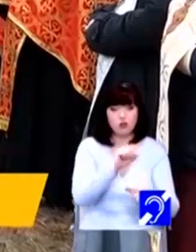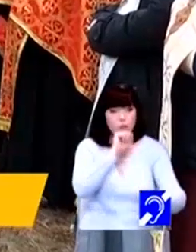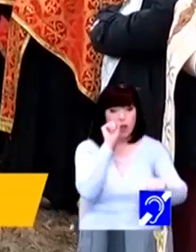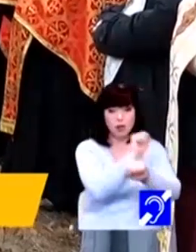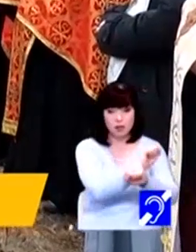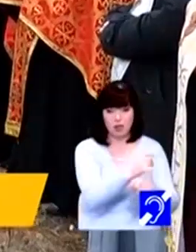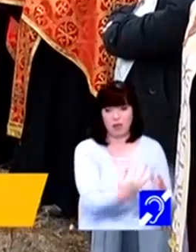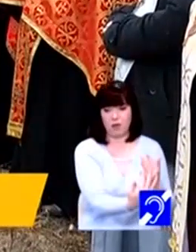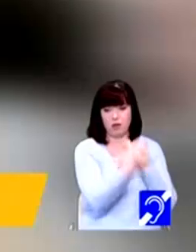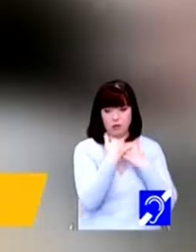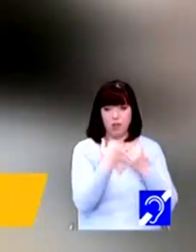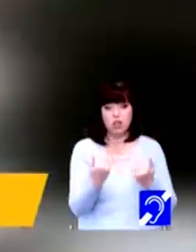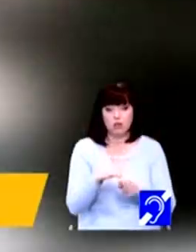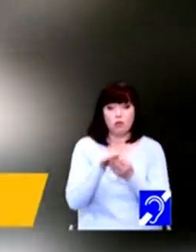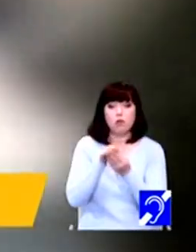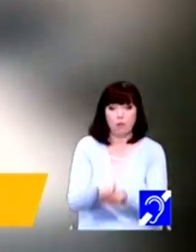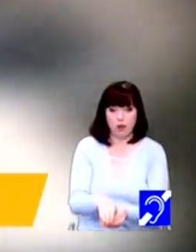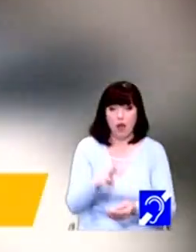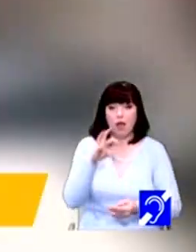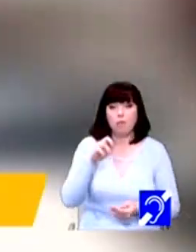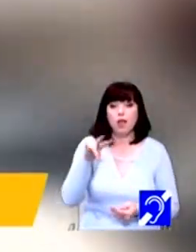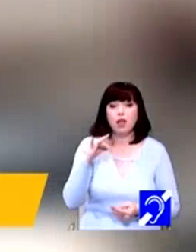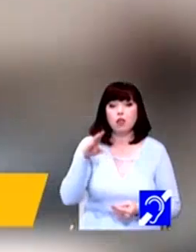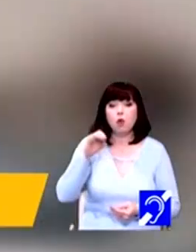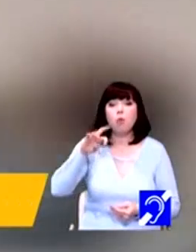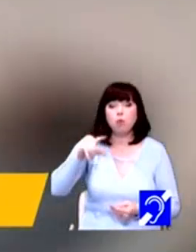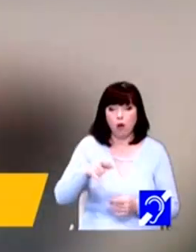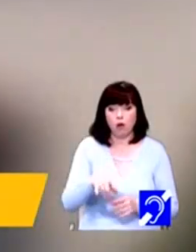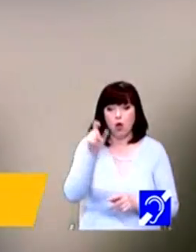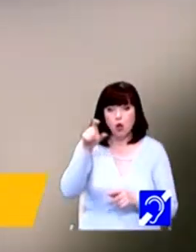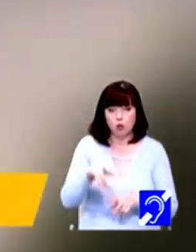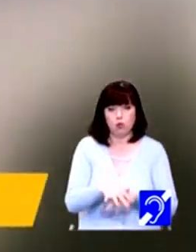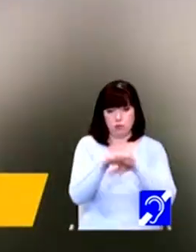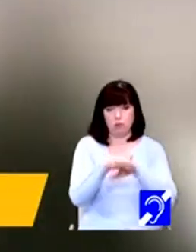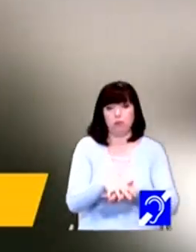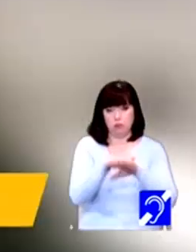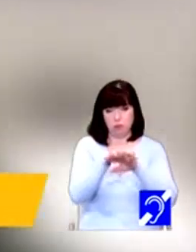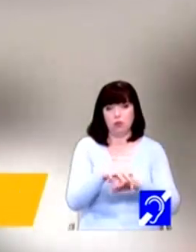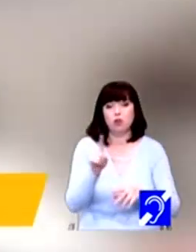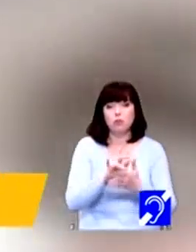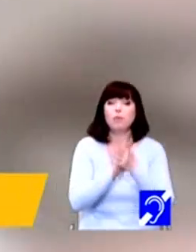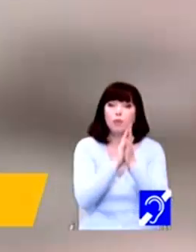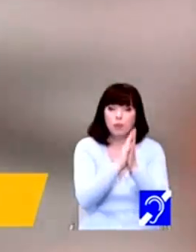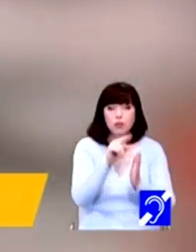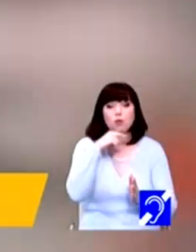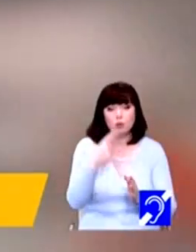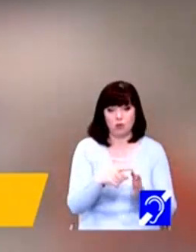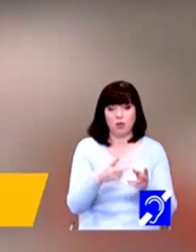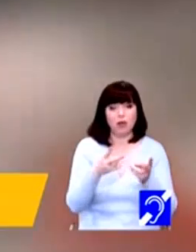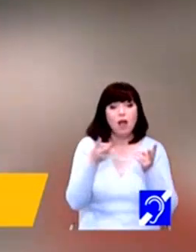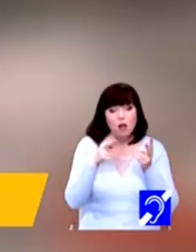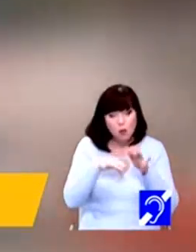fost înmormântat astăzi. În Melitopol, oamenii au ieșit la un protest pașnic în centrul orașului pentru a le cere rușilor să-i lase în